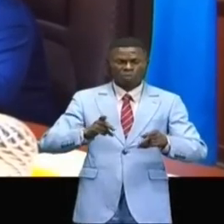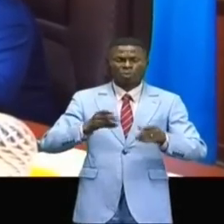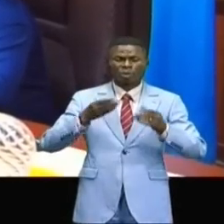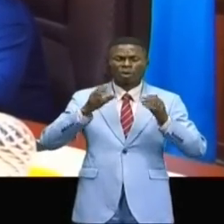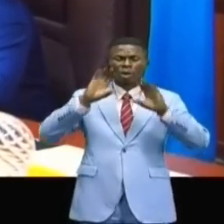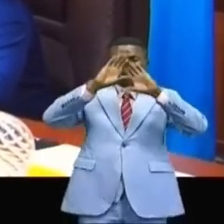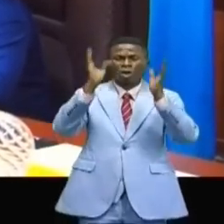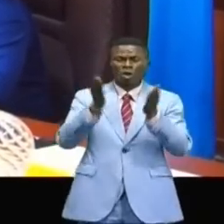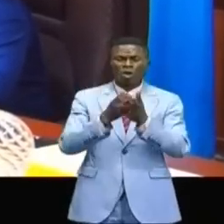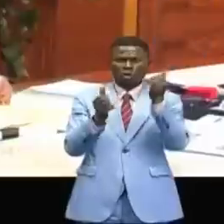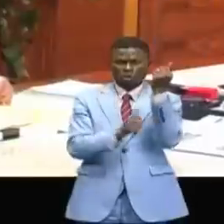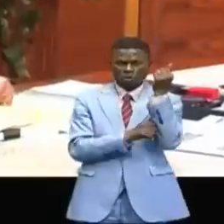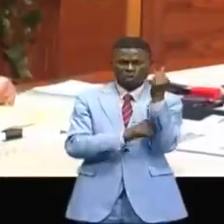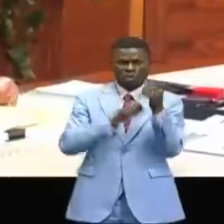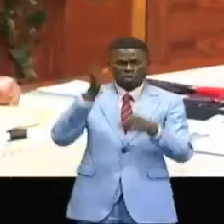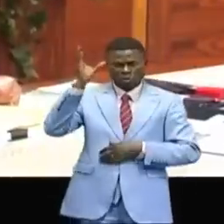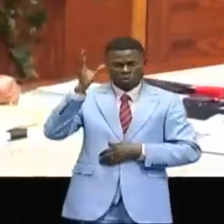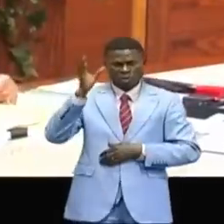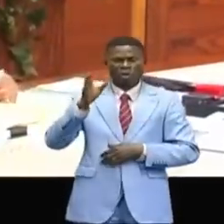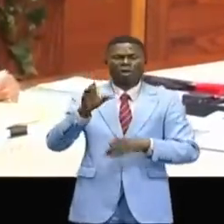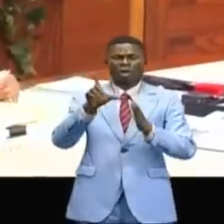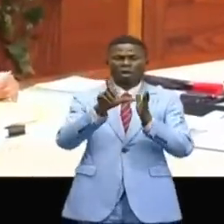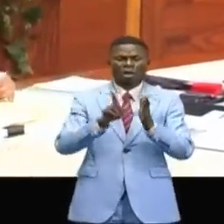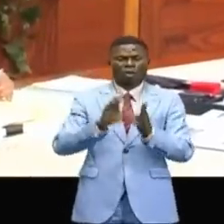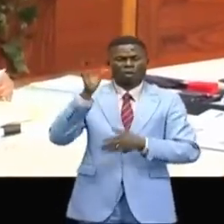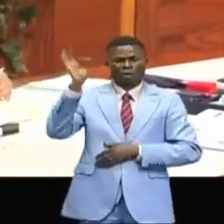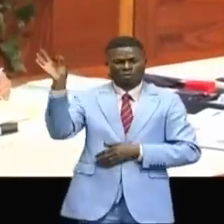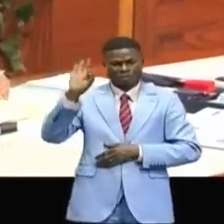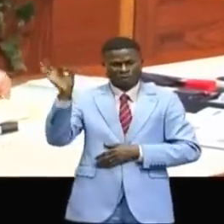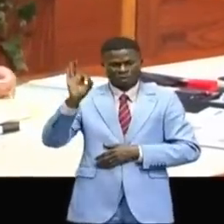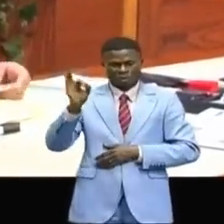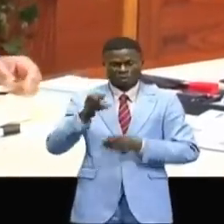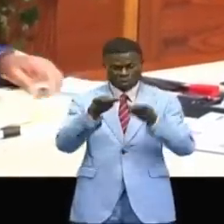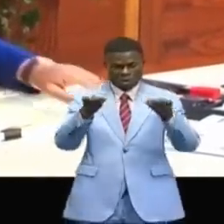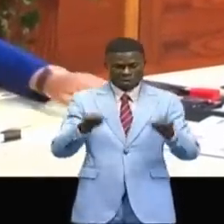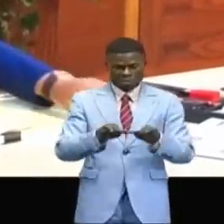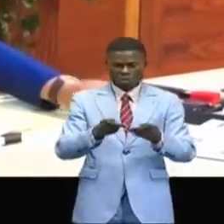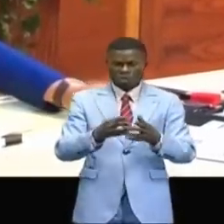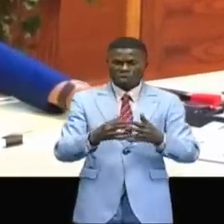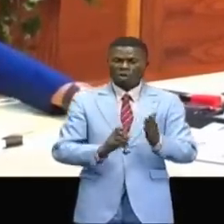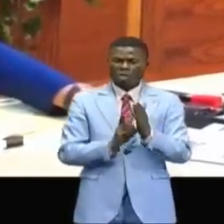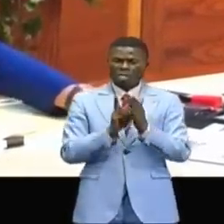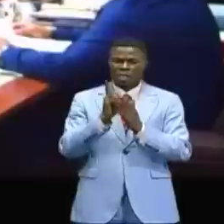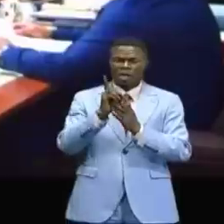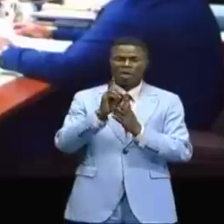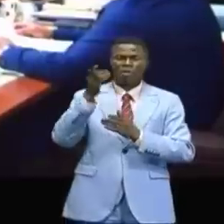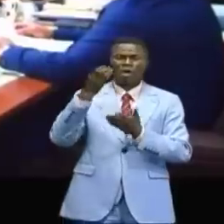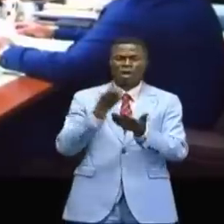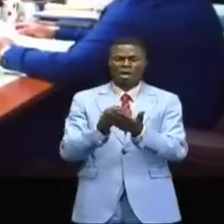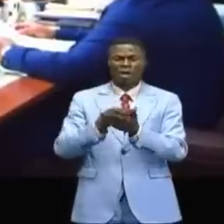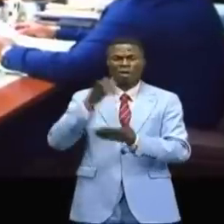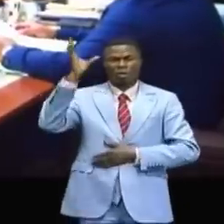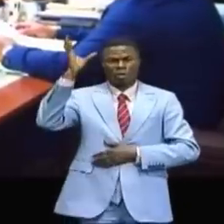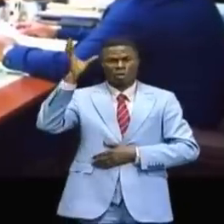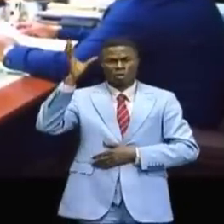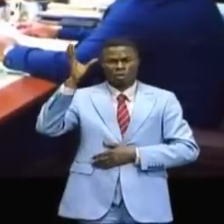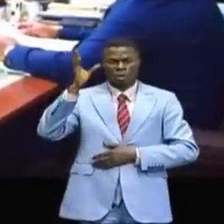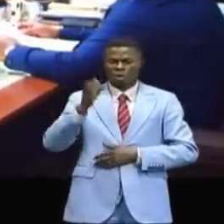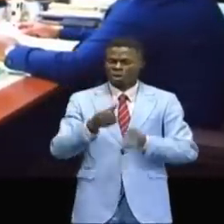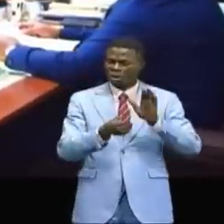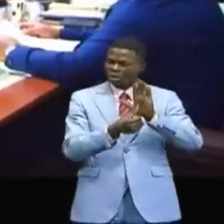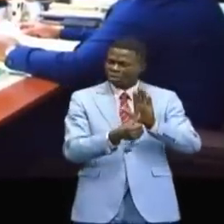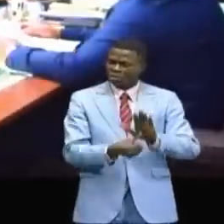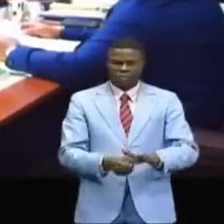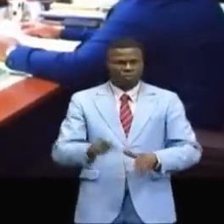locales encadrées par le code forestier. Ce secteur est l'un des moteurs de l'économie rurale et une source non négligeable des revenus